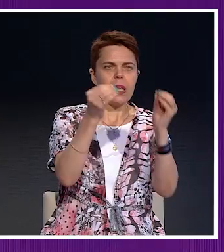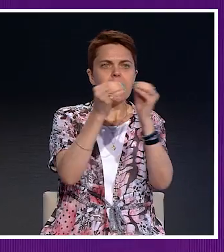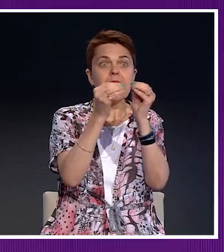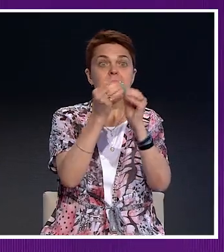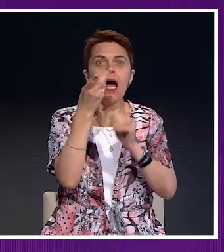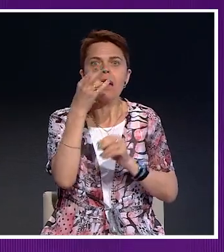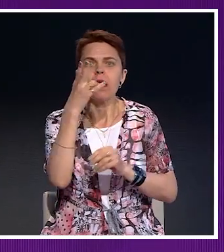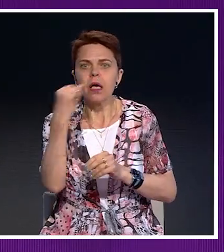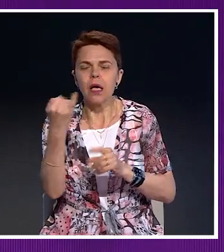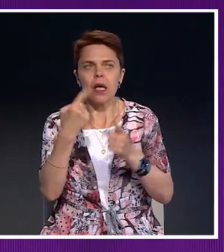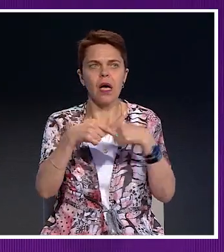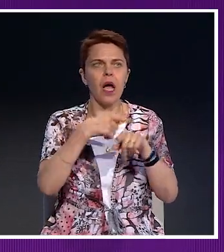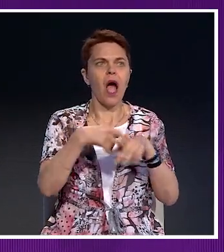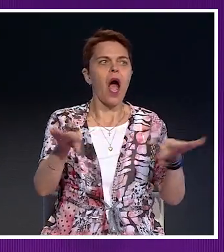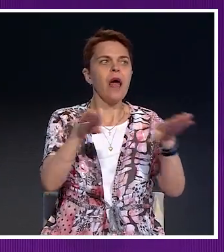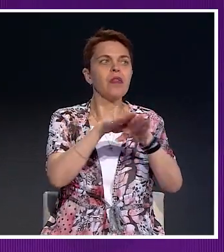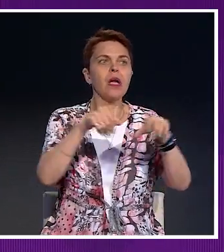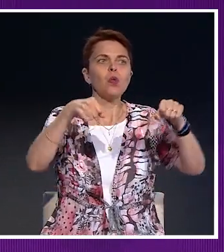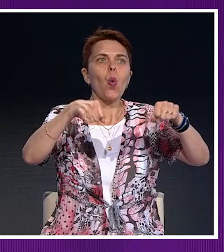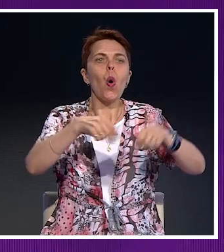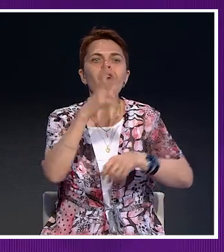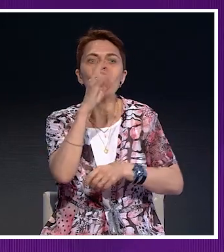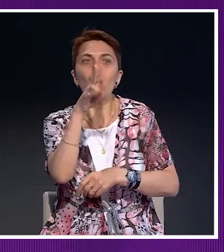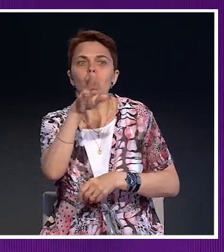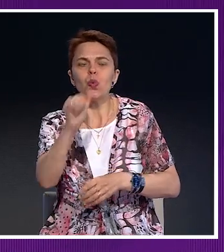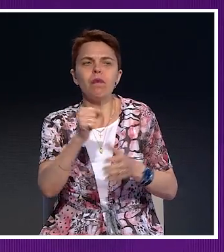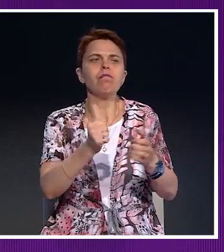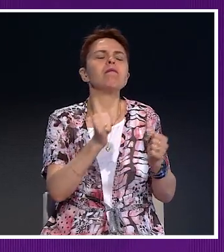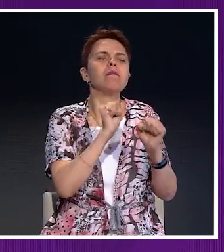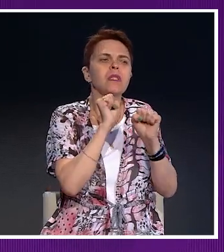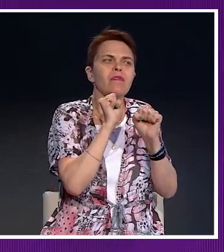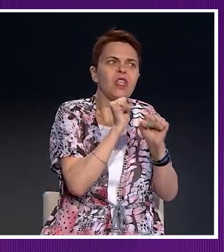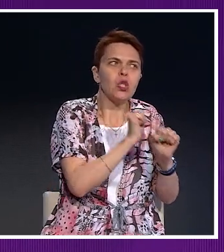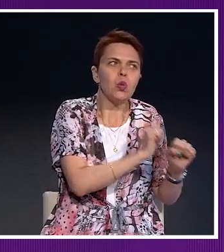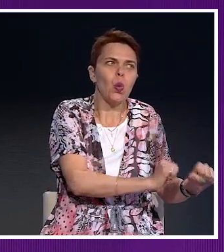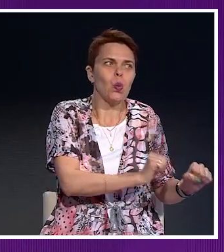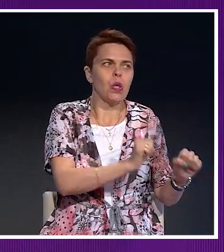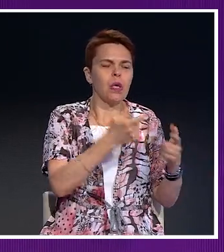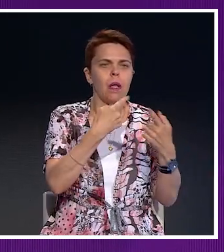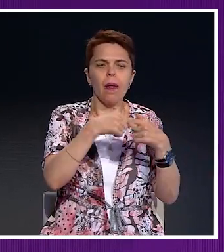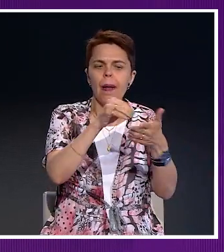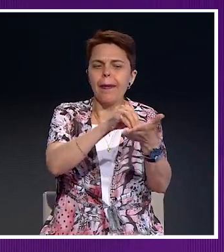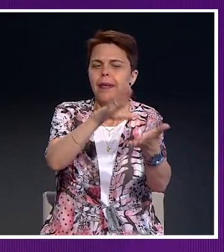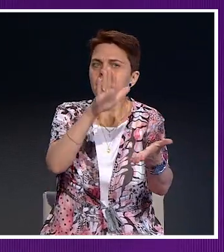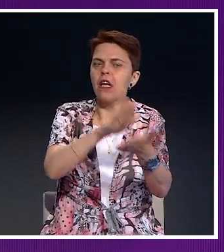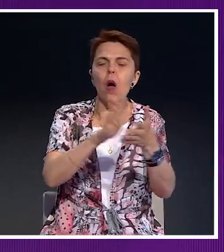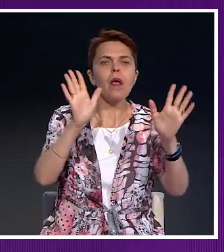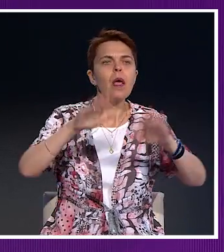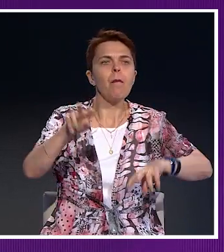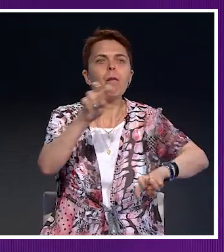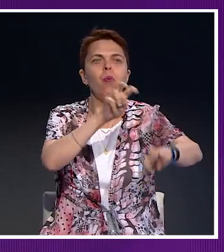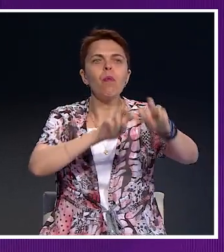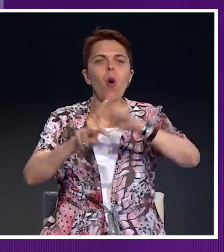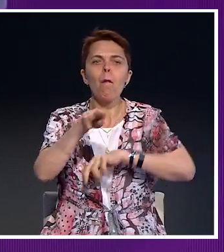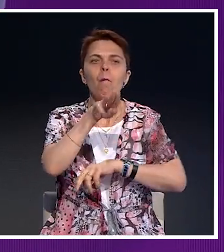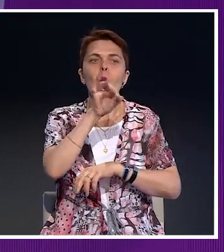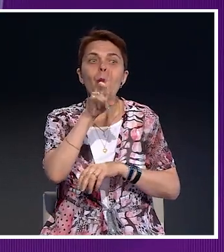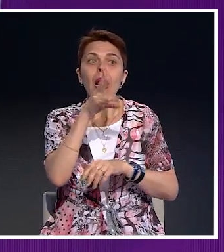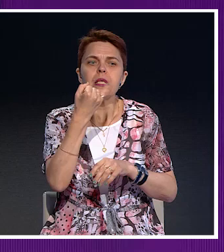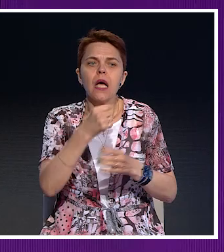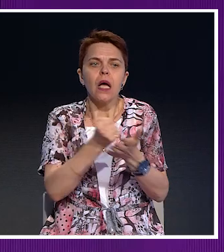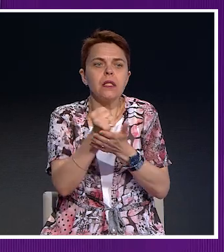балотування. Тому гендерну квоту потрібно одразу відстоювати не лише на етапі реєстрації, а й пошуку,